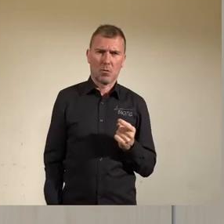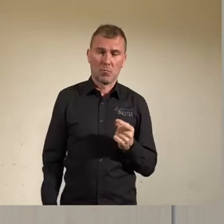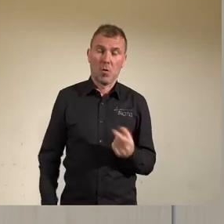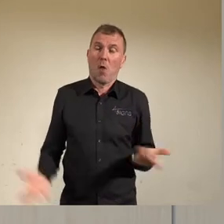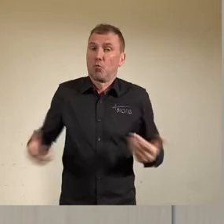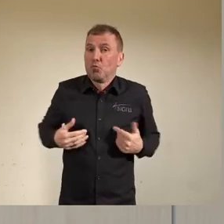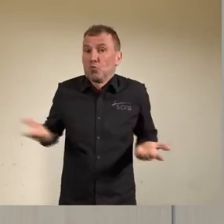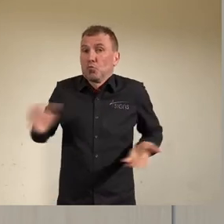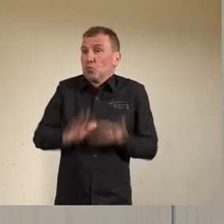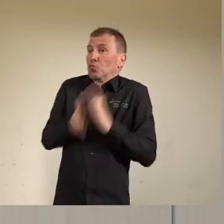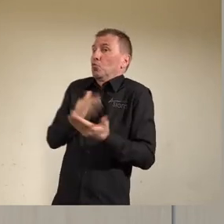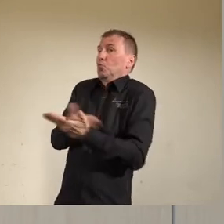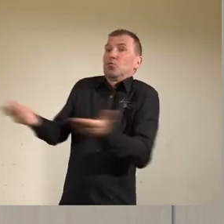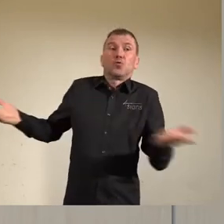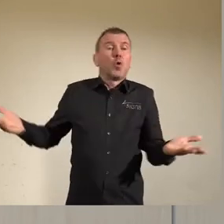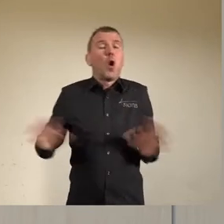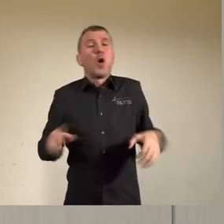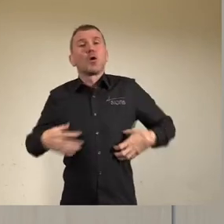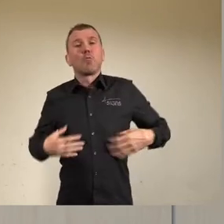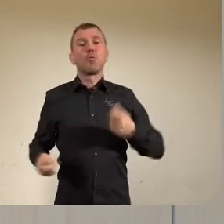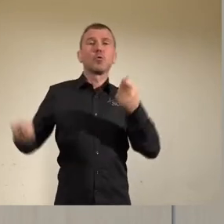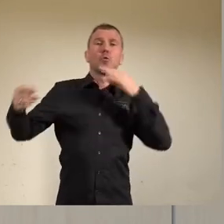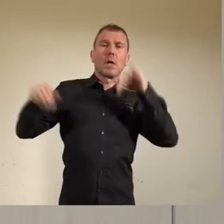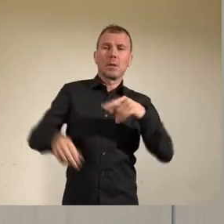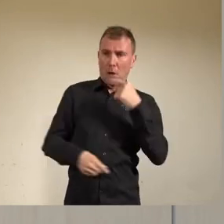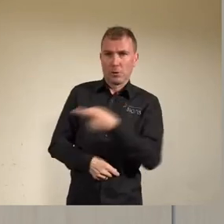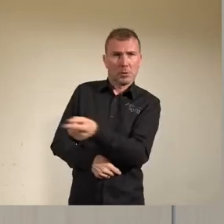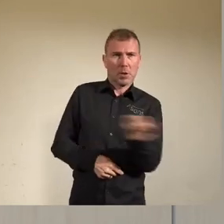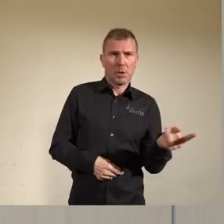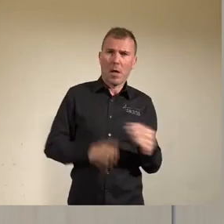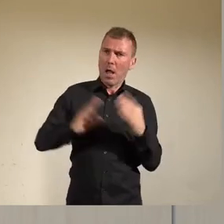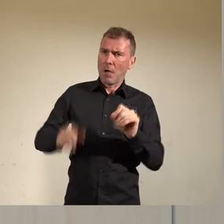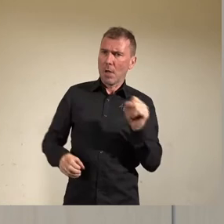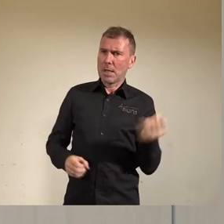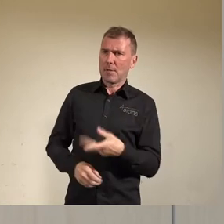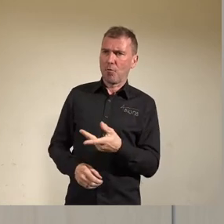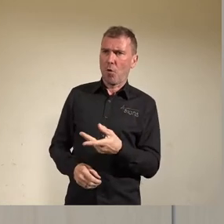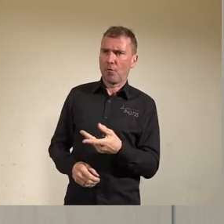gesagt, ist ja alles kein Problem. Der Haushaltsentwurf